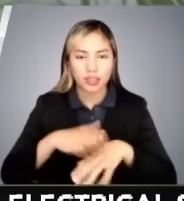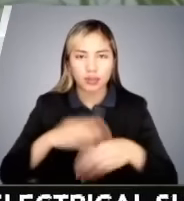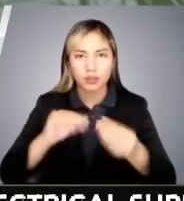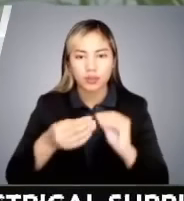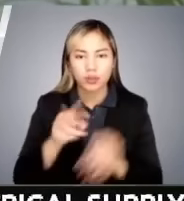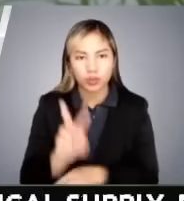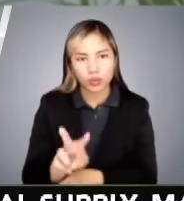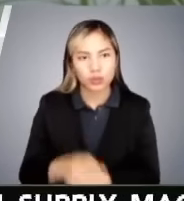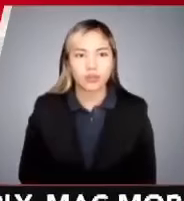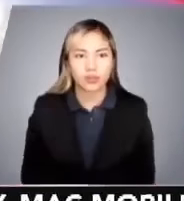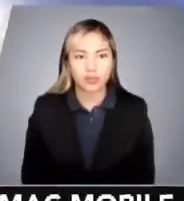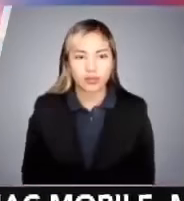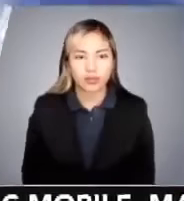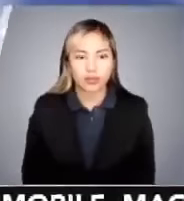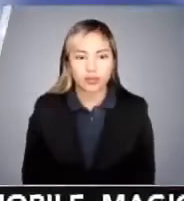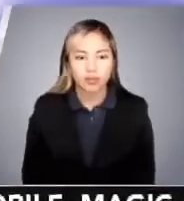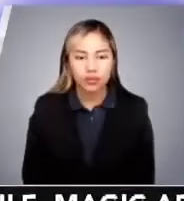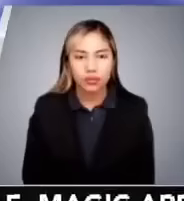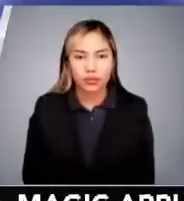Canlaon.